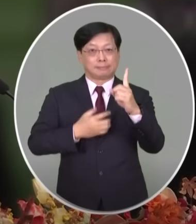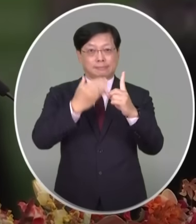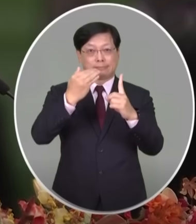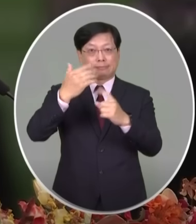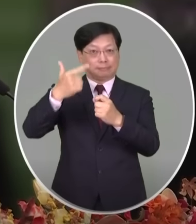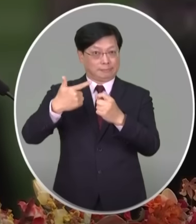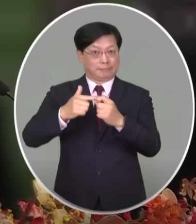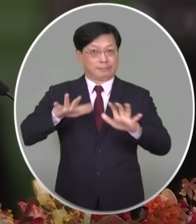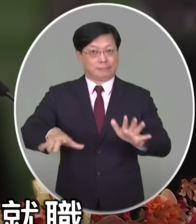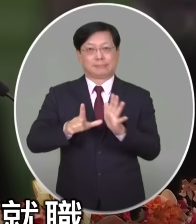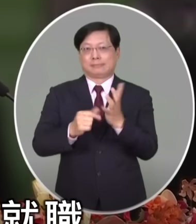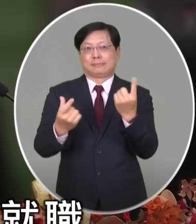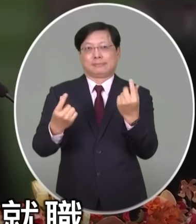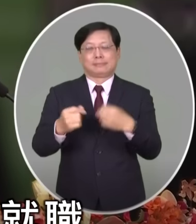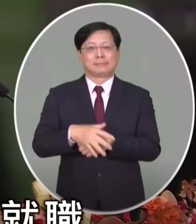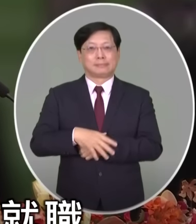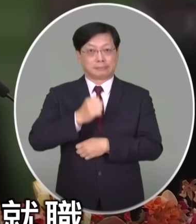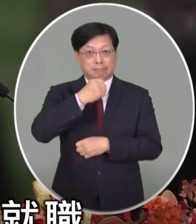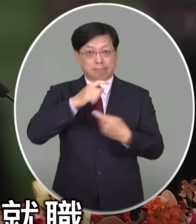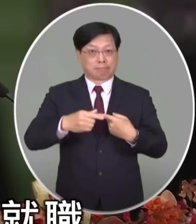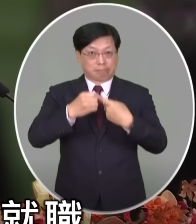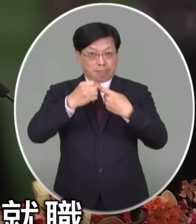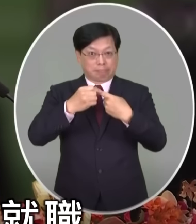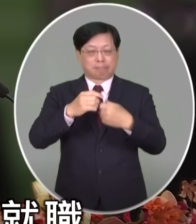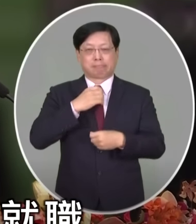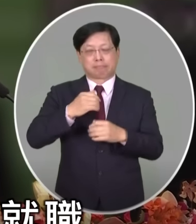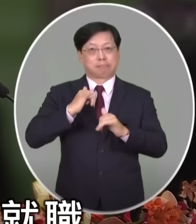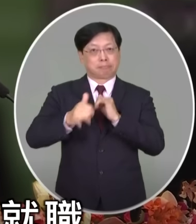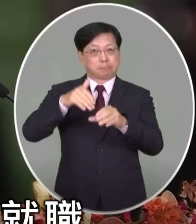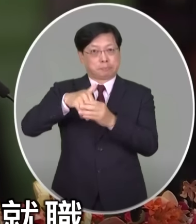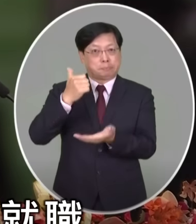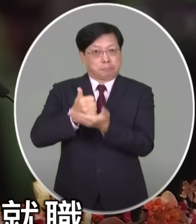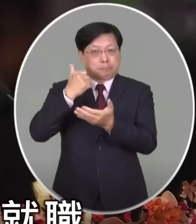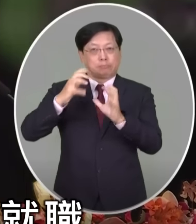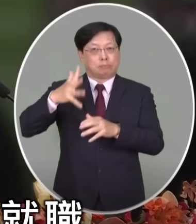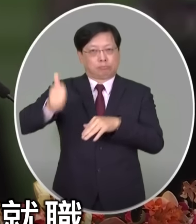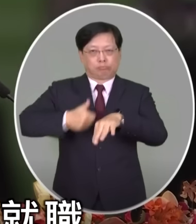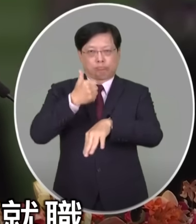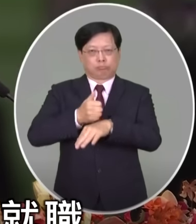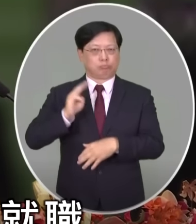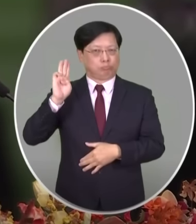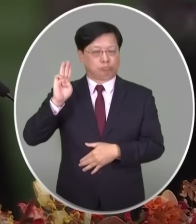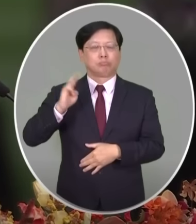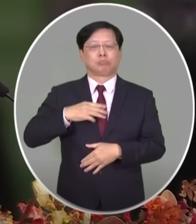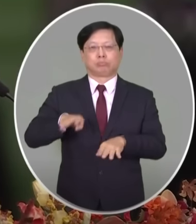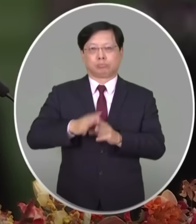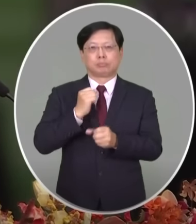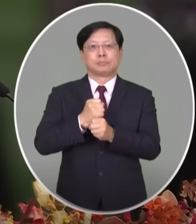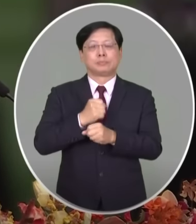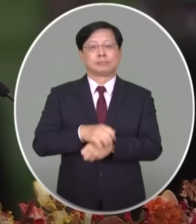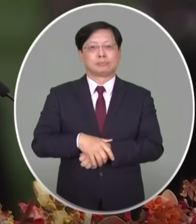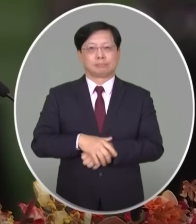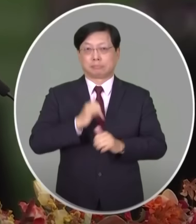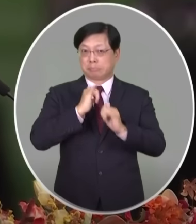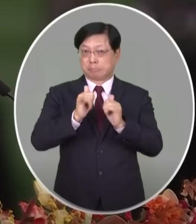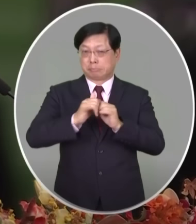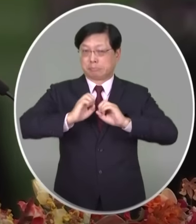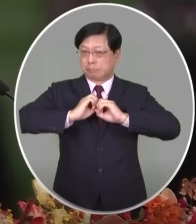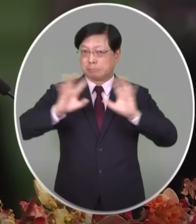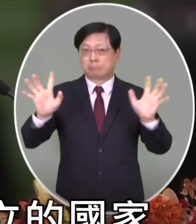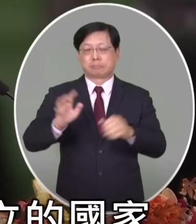1996年的今天，台湾第一位民选的总统宣誓就职，向国际社会传